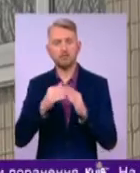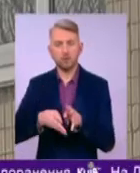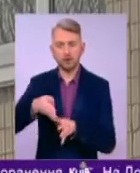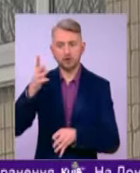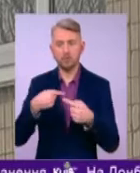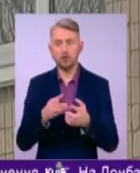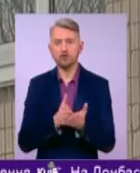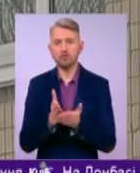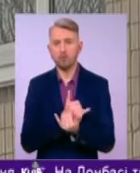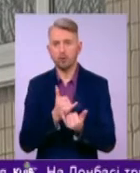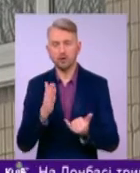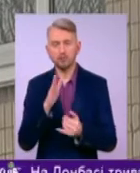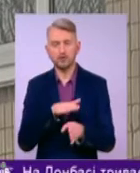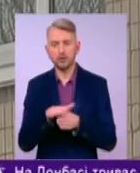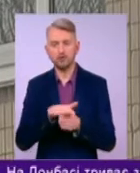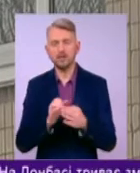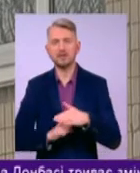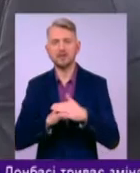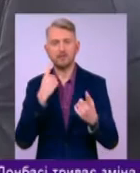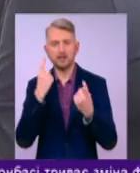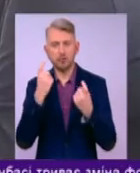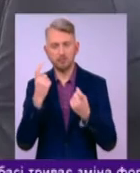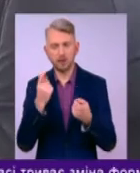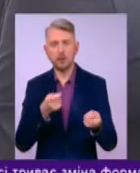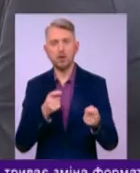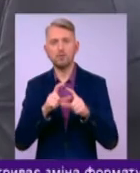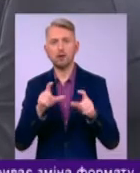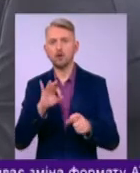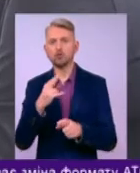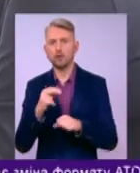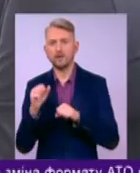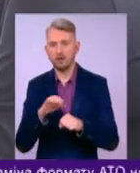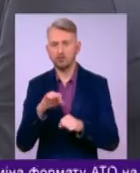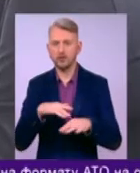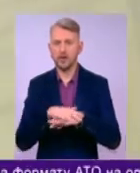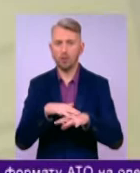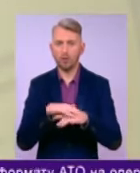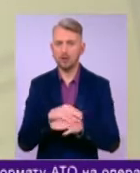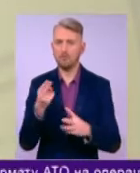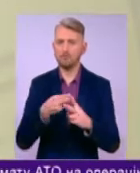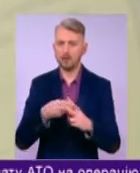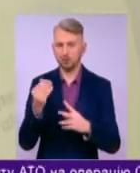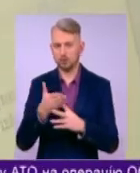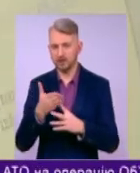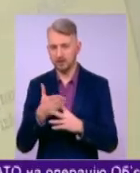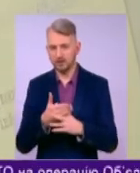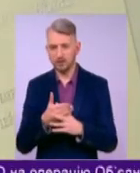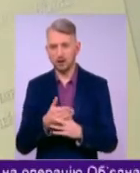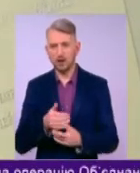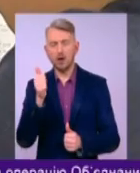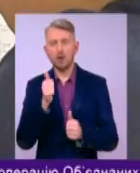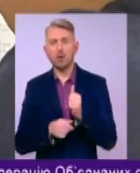послуги здійснюватимуть на підставі інформації управлінь соцзахисту щодо нарахованих пільг та субсидій. Кошти казначейство